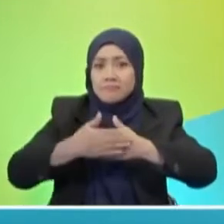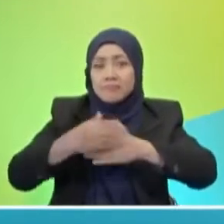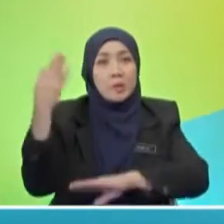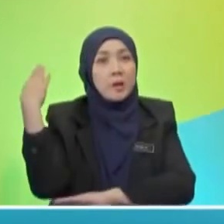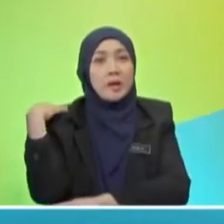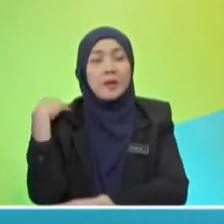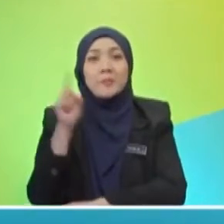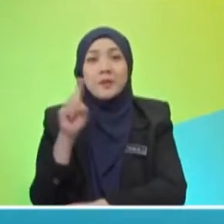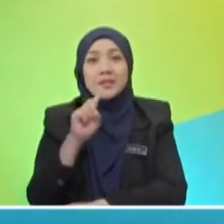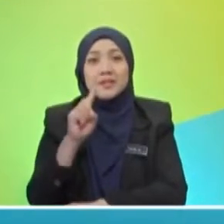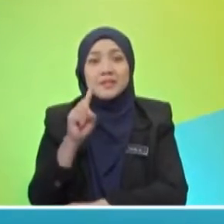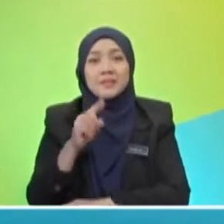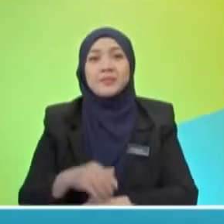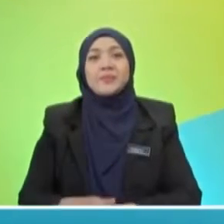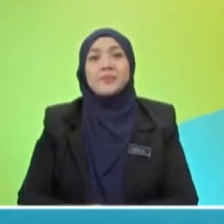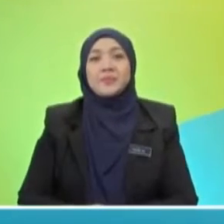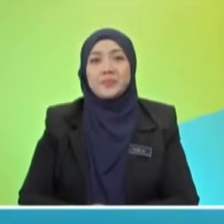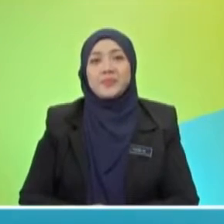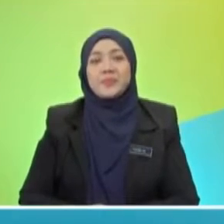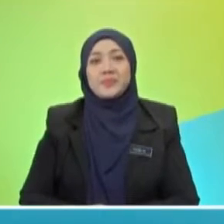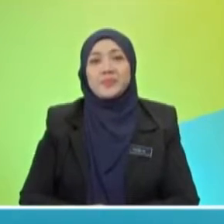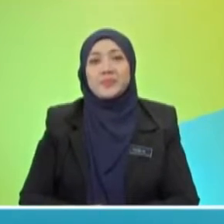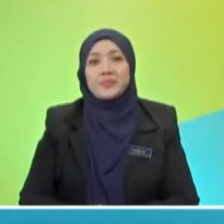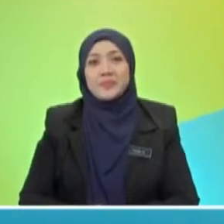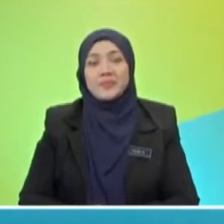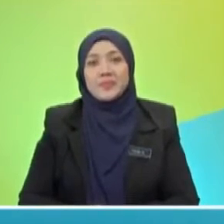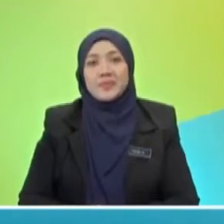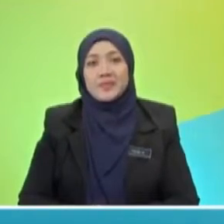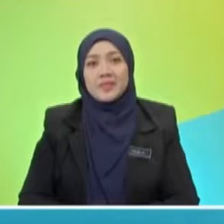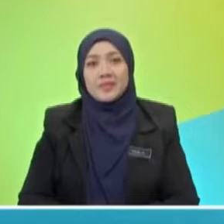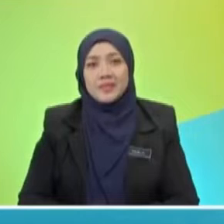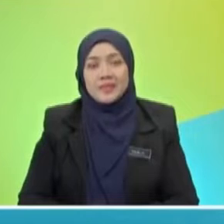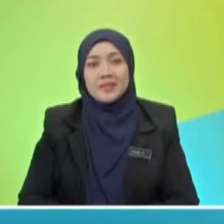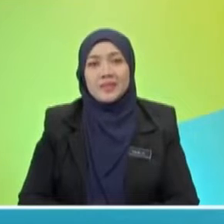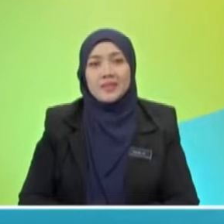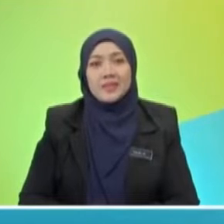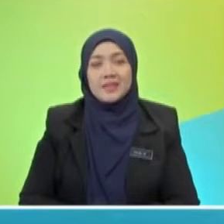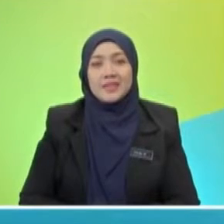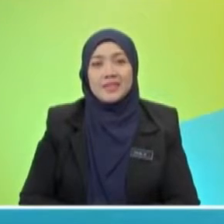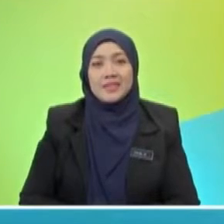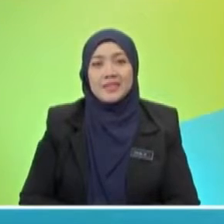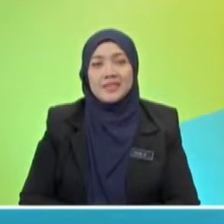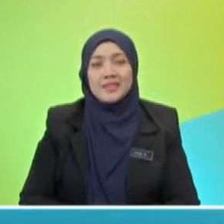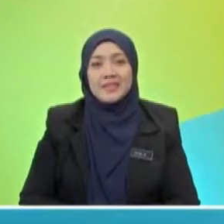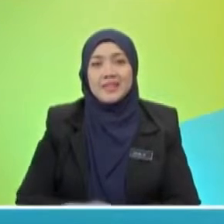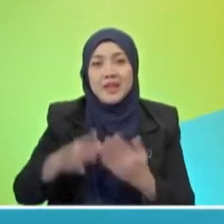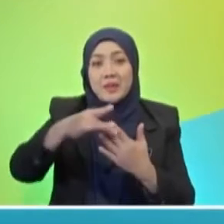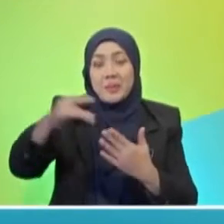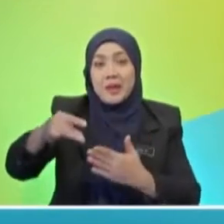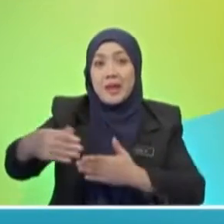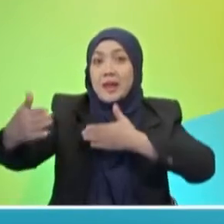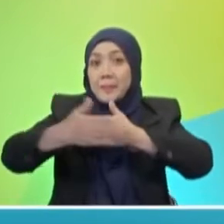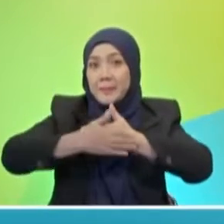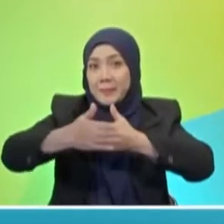Bagus. Yeah. Ah, macam ni, gitu-gitu kan? Maksudnya di hadapan, cikgu. Ya, hadapan. Ya. Baiklah. Baik, cikgu beri masa. Baik, semua sekali